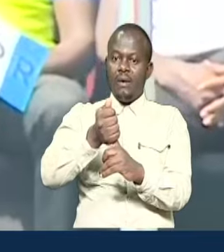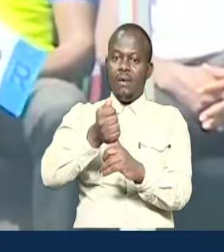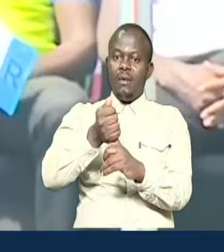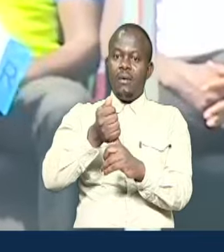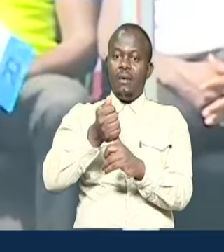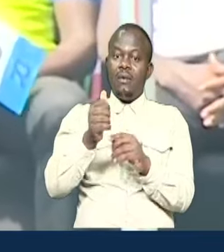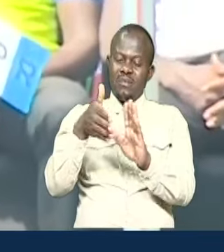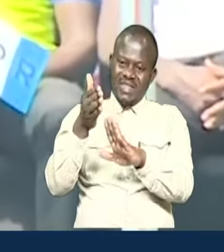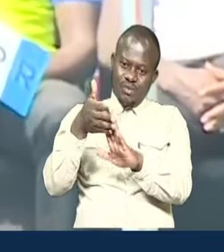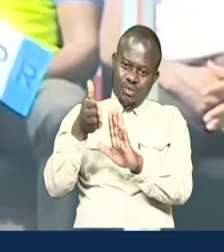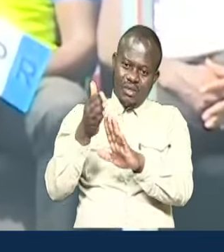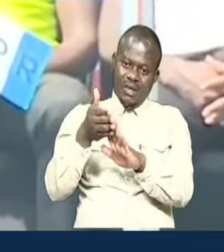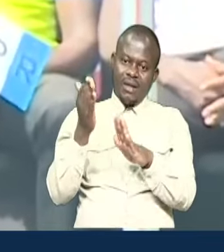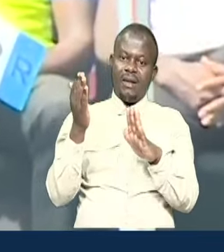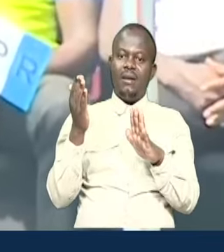mwihute